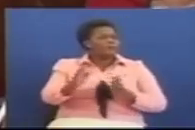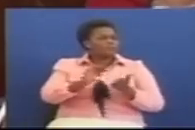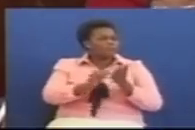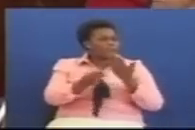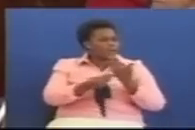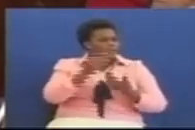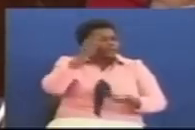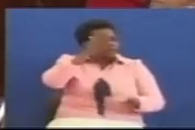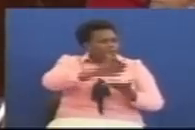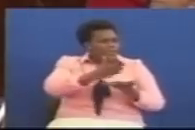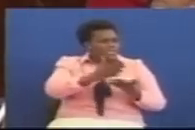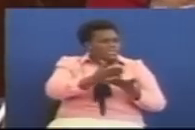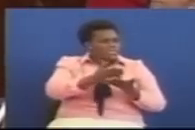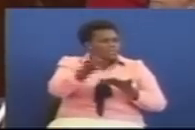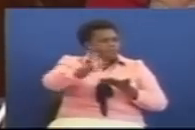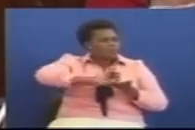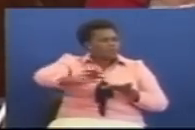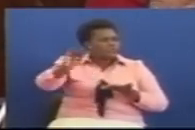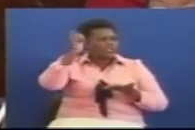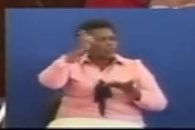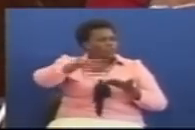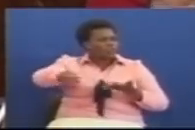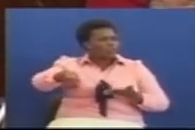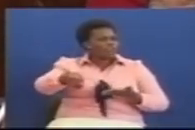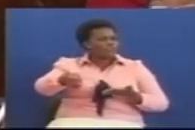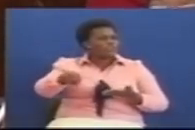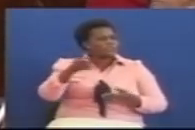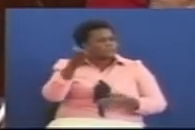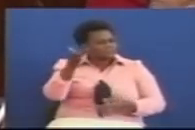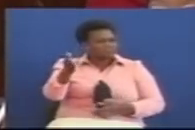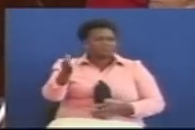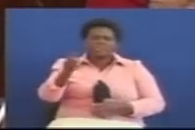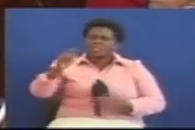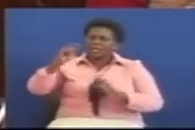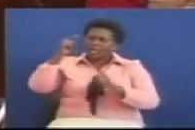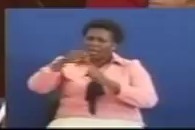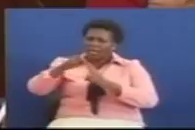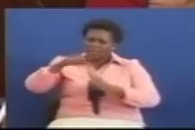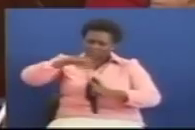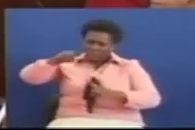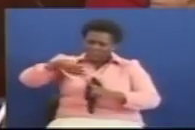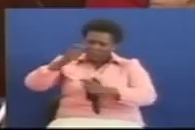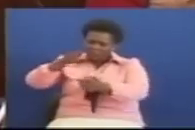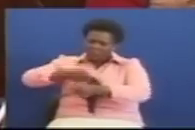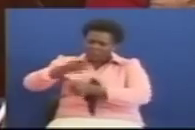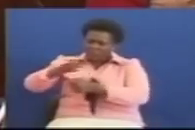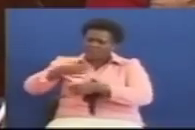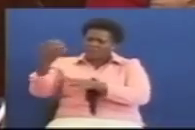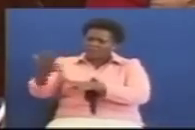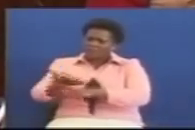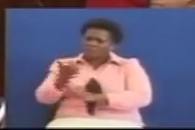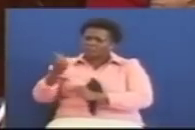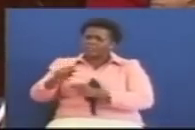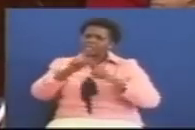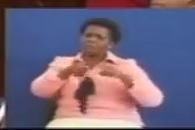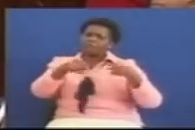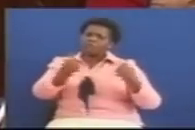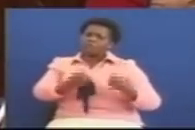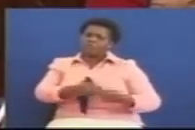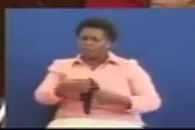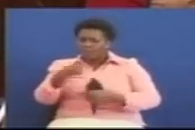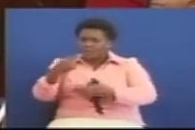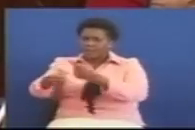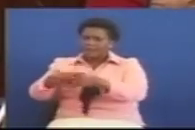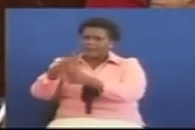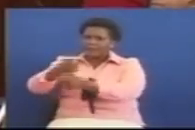wana Namtumbo tuwe na uhakika na soko la tumbaku kwa kufufua hicho kiwanda? Swali la pili, Mheshimiwa